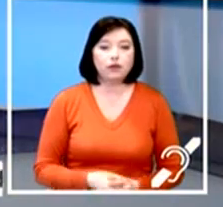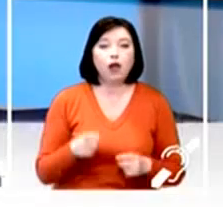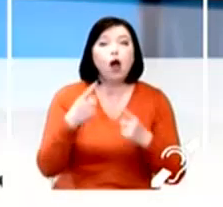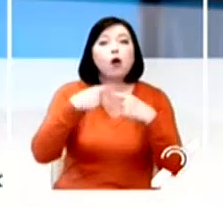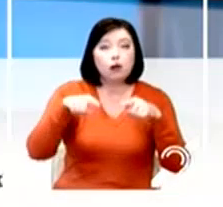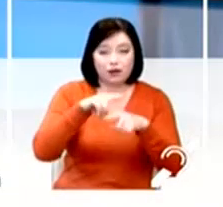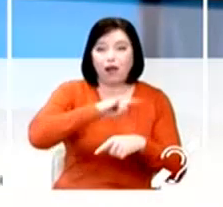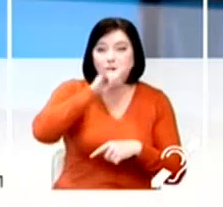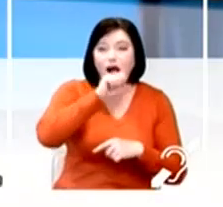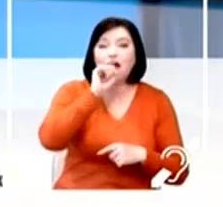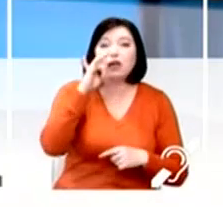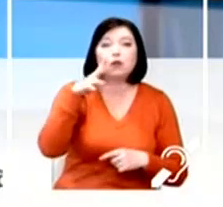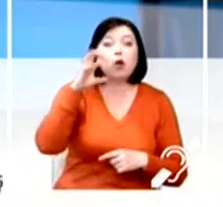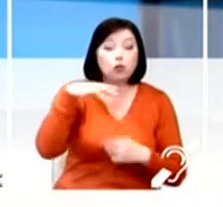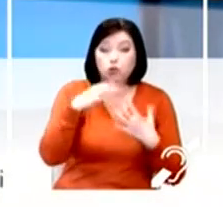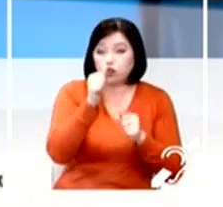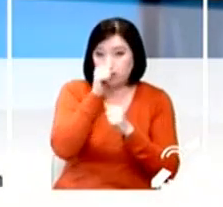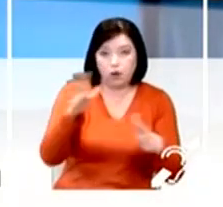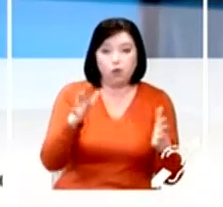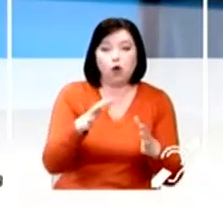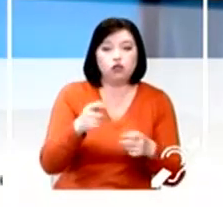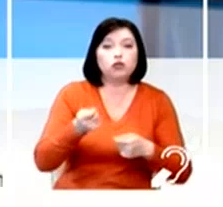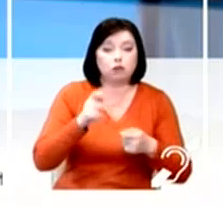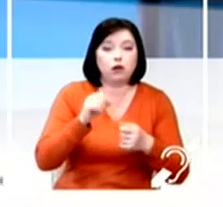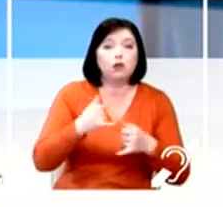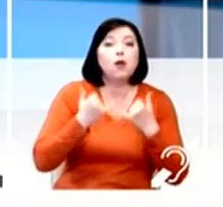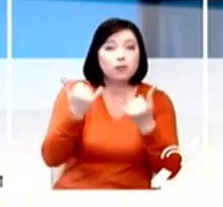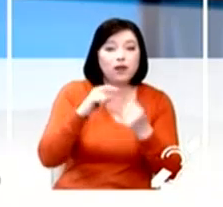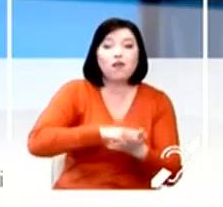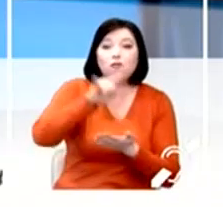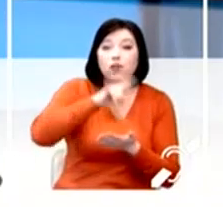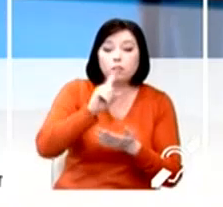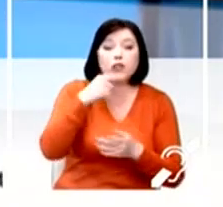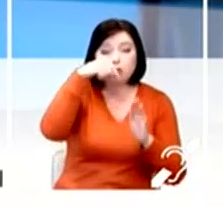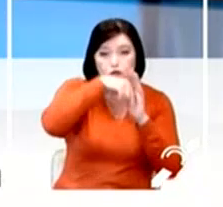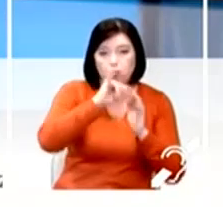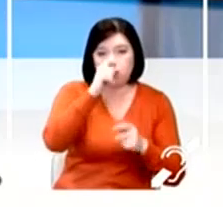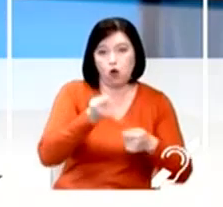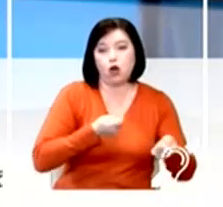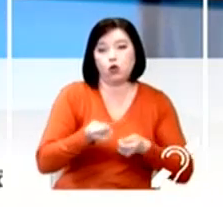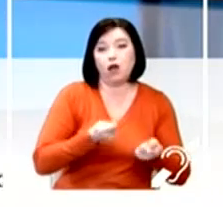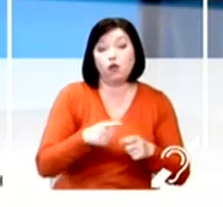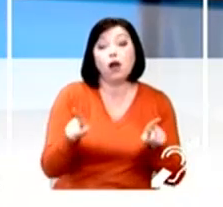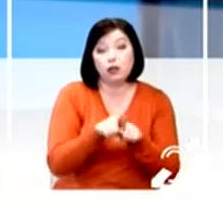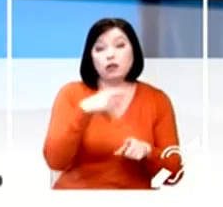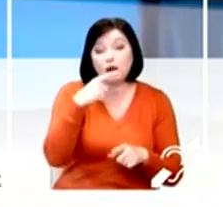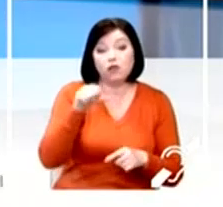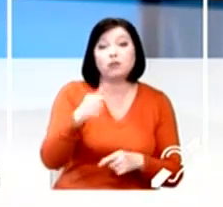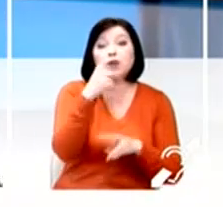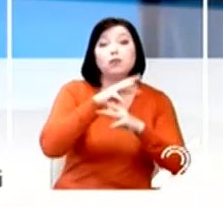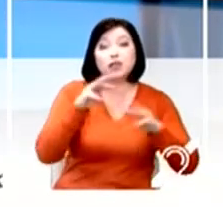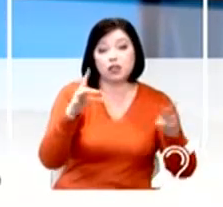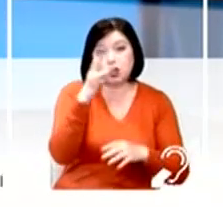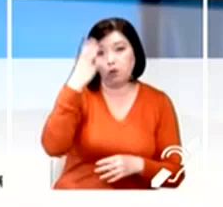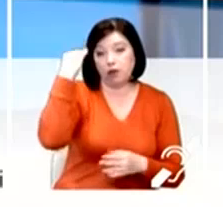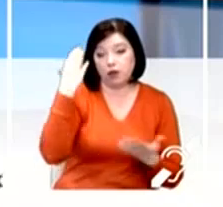Compania Air Moldova ar fi ajuns în imposibilitatea de a opera zboruri din cauza managementului defectuos, susține prim-ministrul